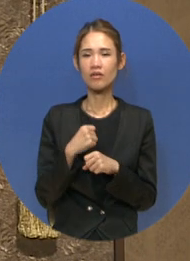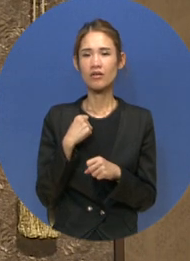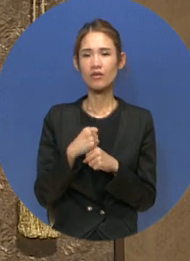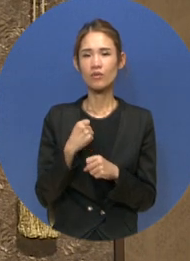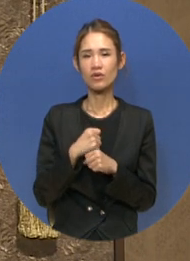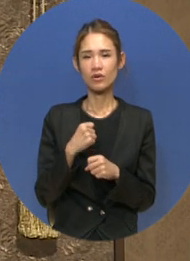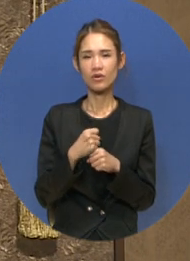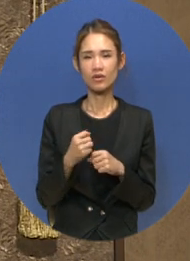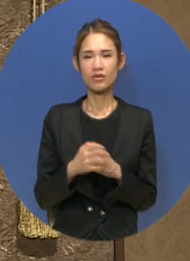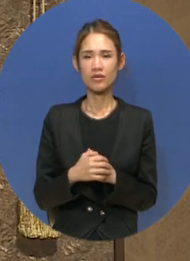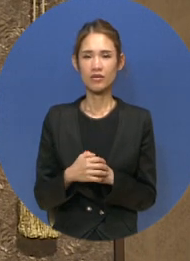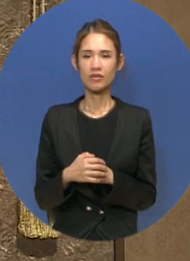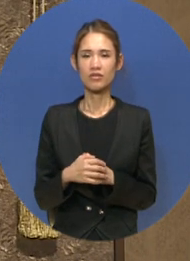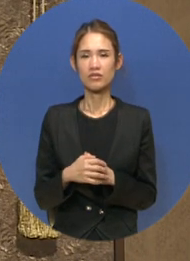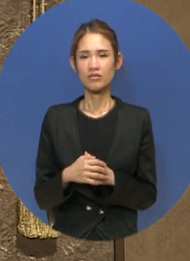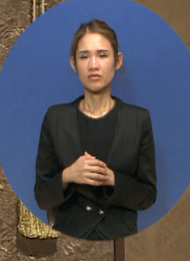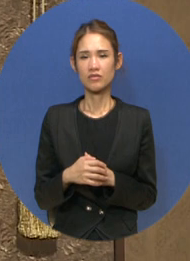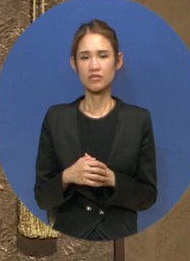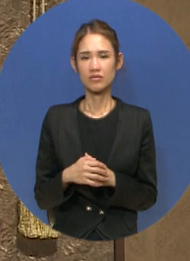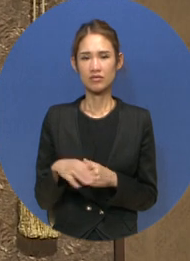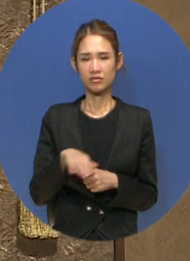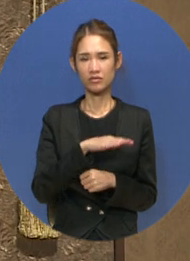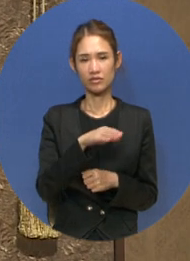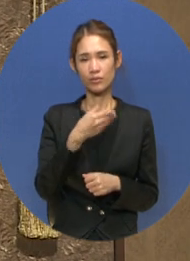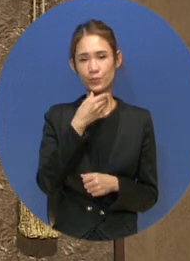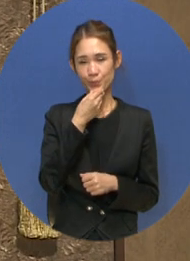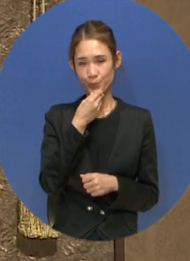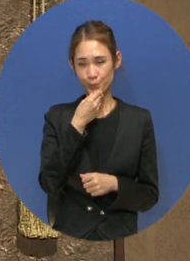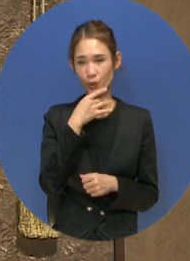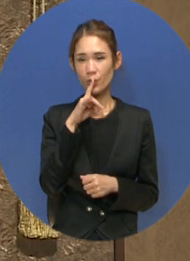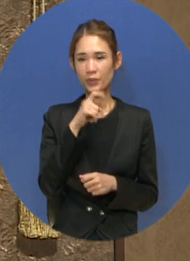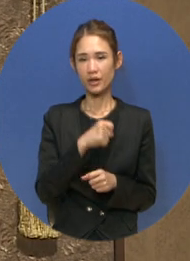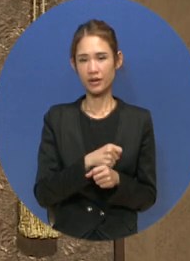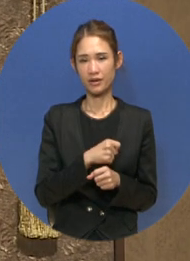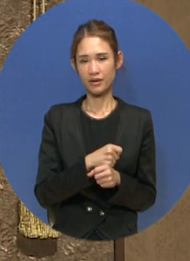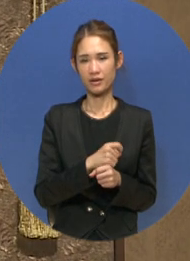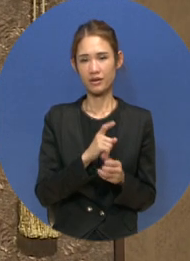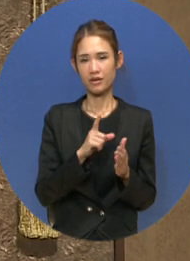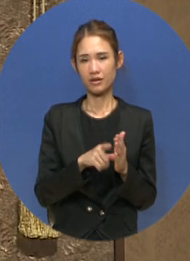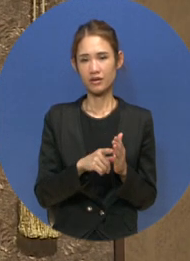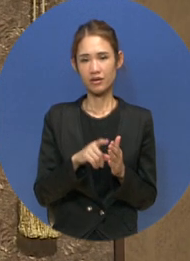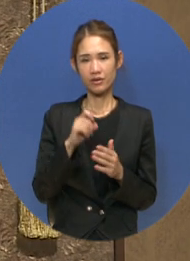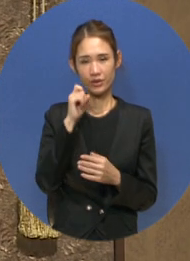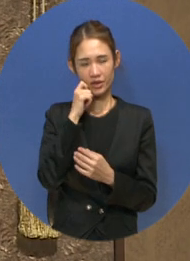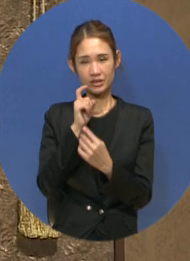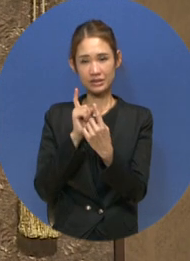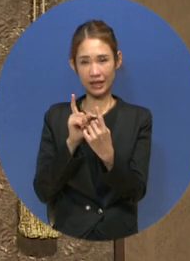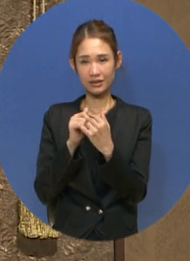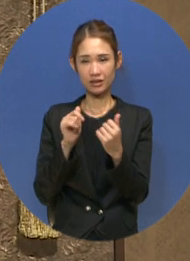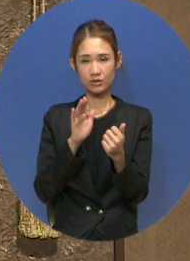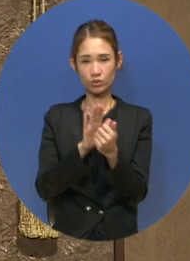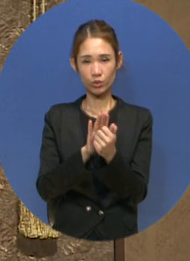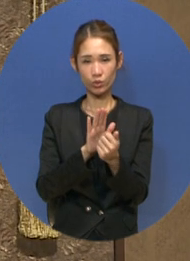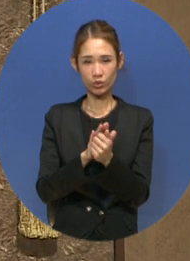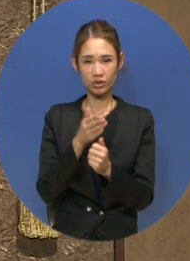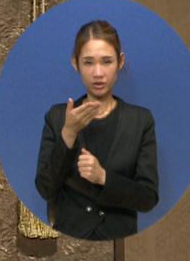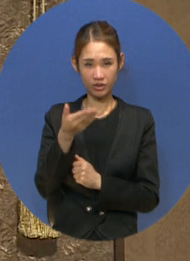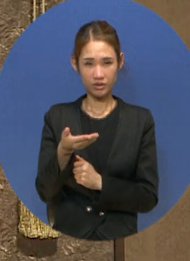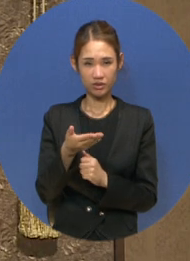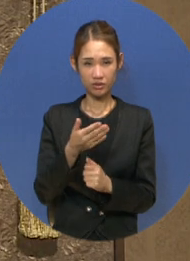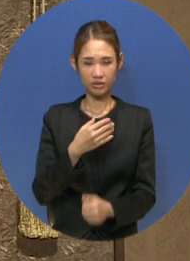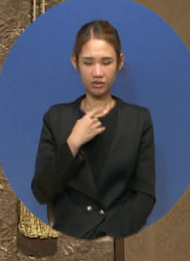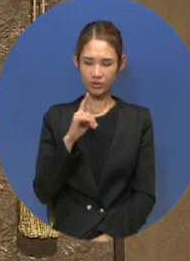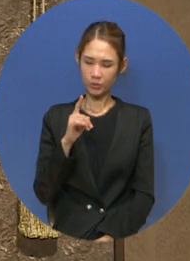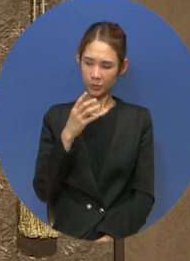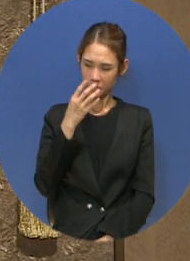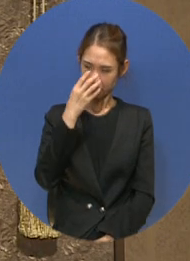좀 당황했어요. 예. 우리가 복지를 한다라고 하면서 어려운 대상자를 돕겠다라는 어떤 약간의